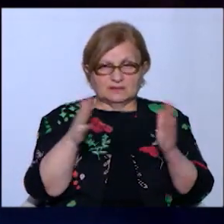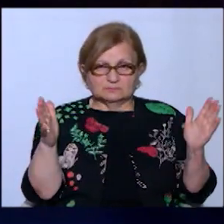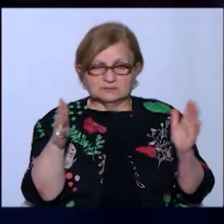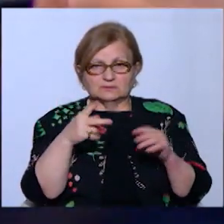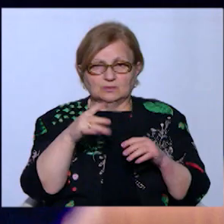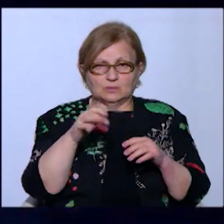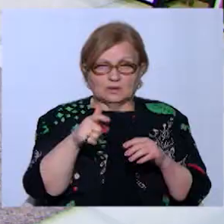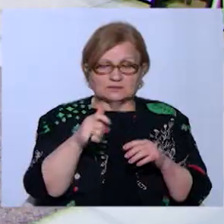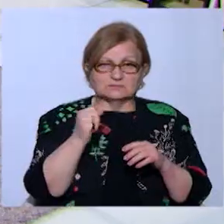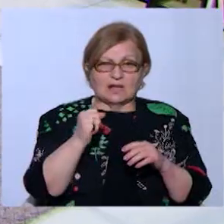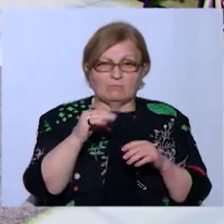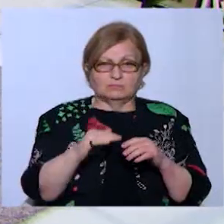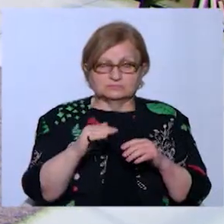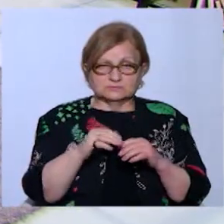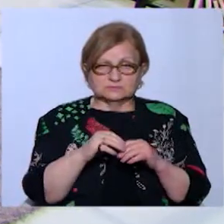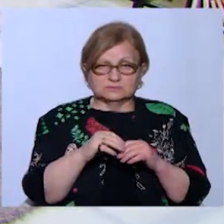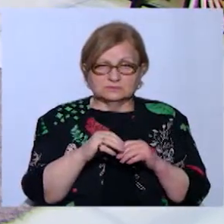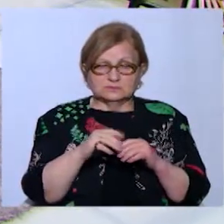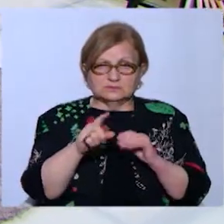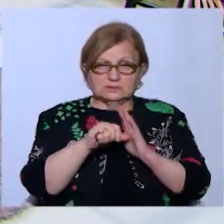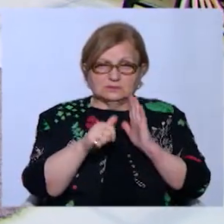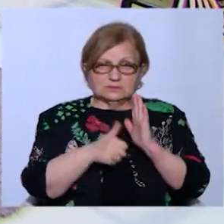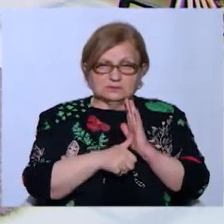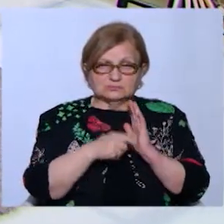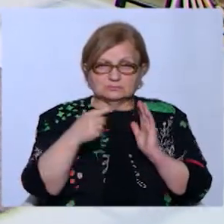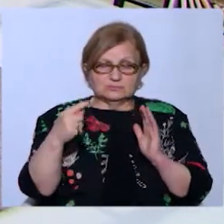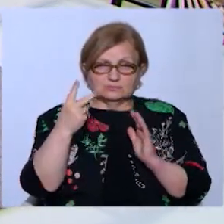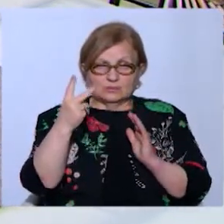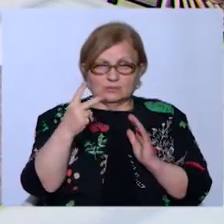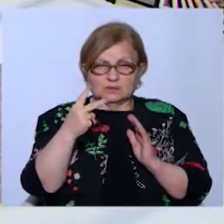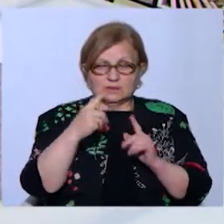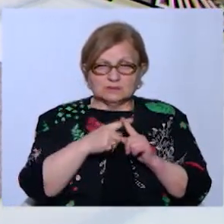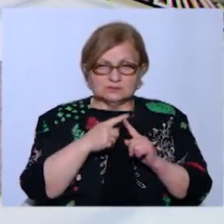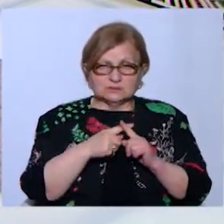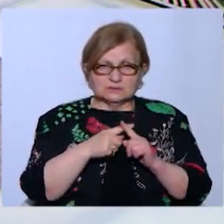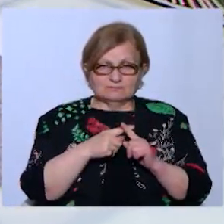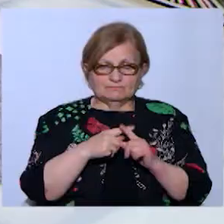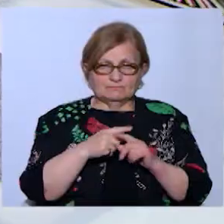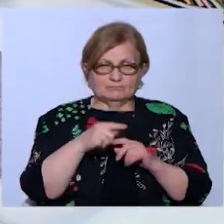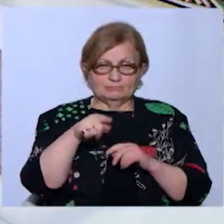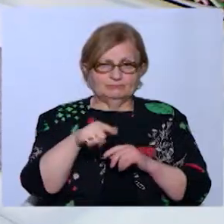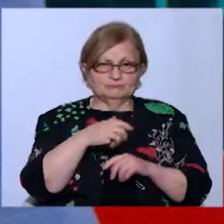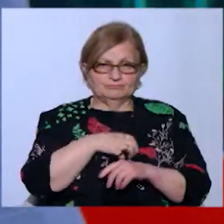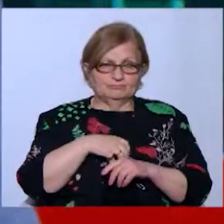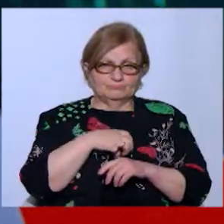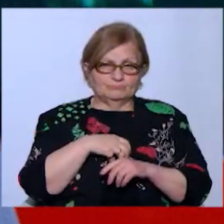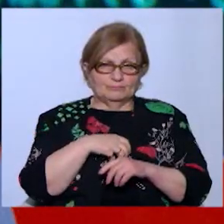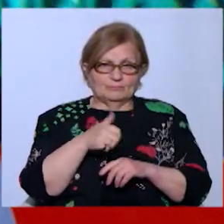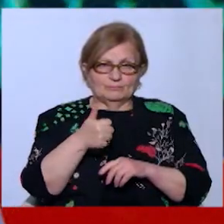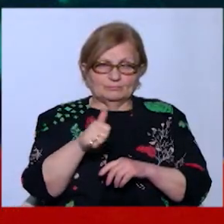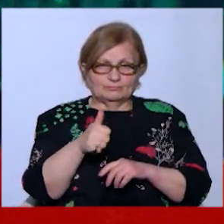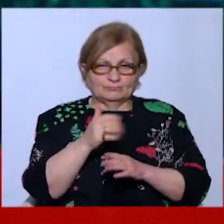ლოგარითმი 100 ფუძით 16 - 2x-დან. აქ ეხა მთავარი აქ ჭირდება როგორი არის